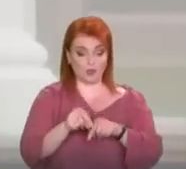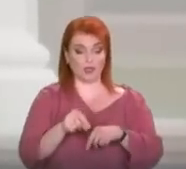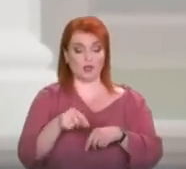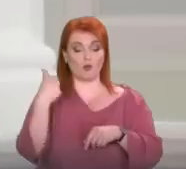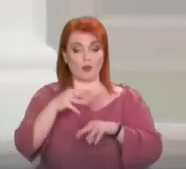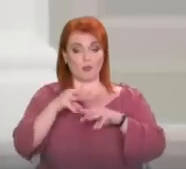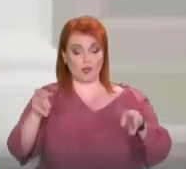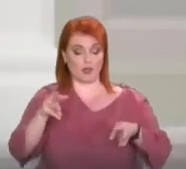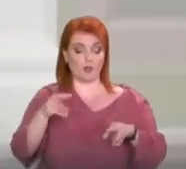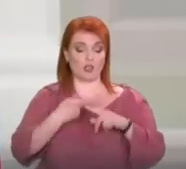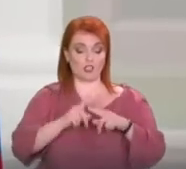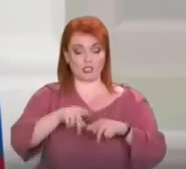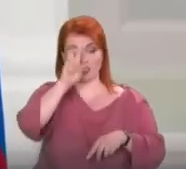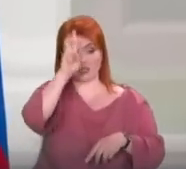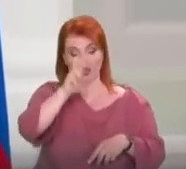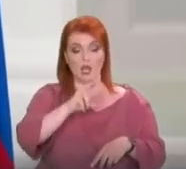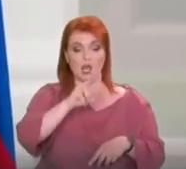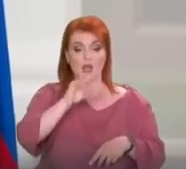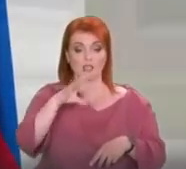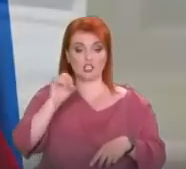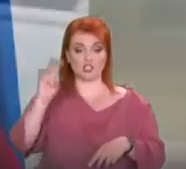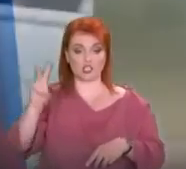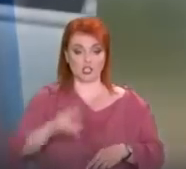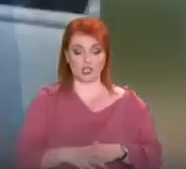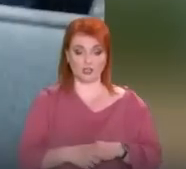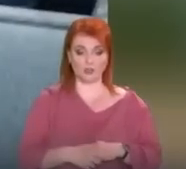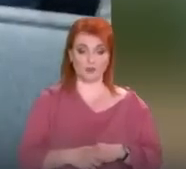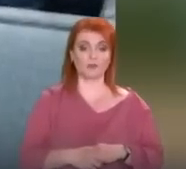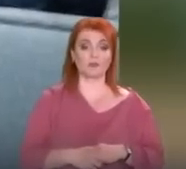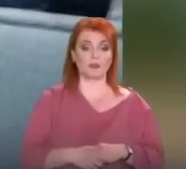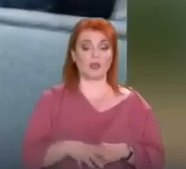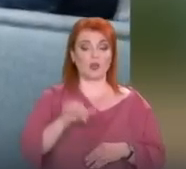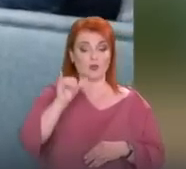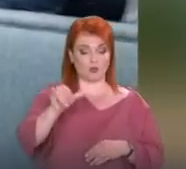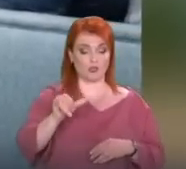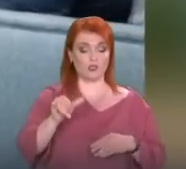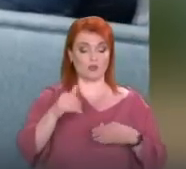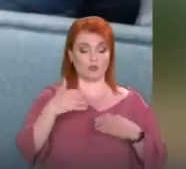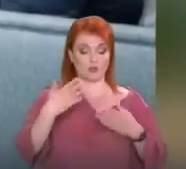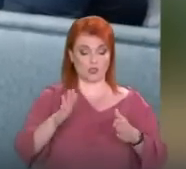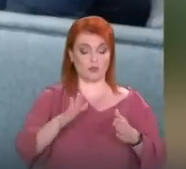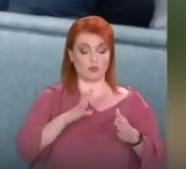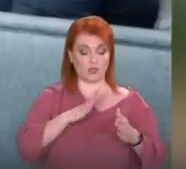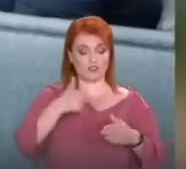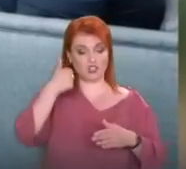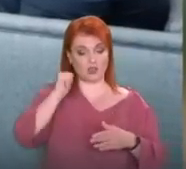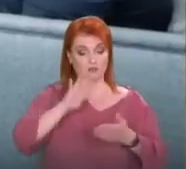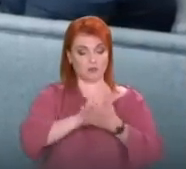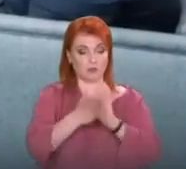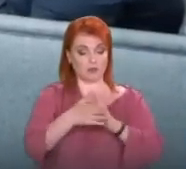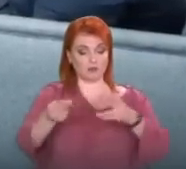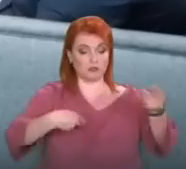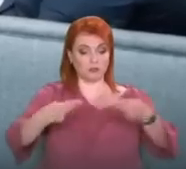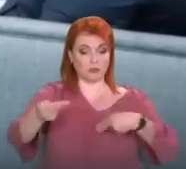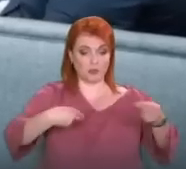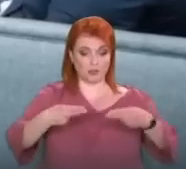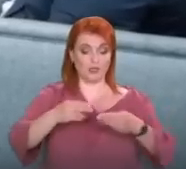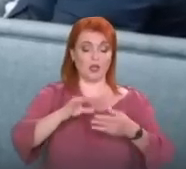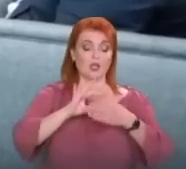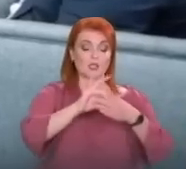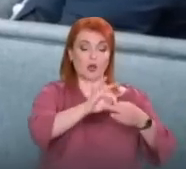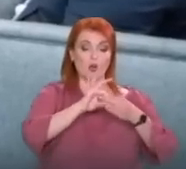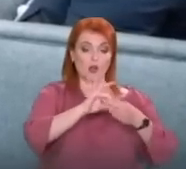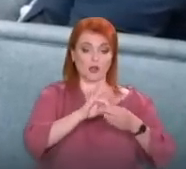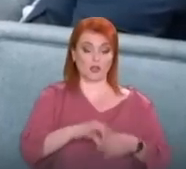urma semnării acordului de către țara noastră cu Asociația Europeană a Liberului Schimb. Potrivit lui Recean, această colaborare înseamnă pentru